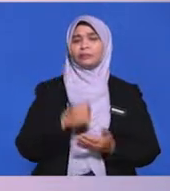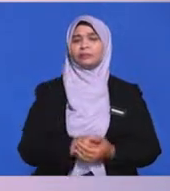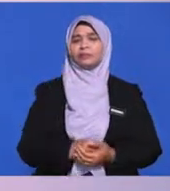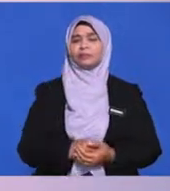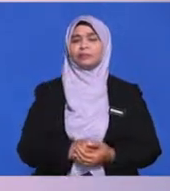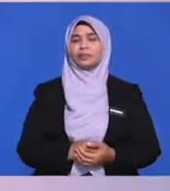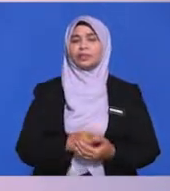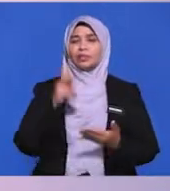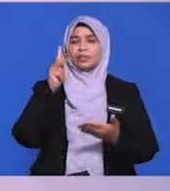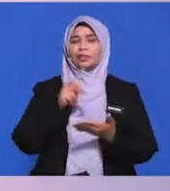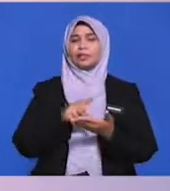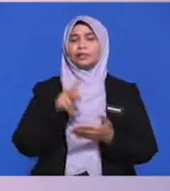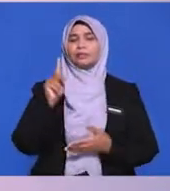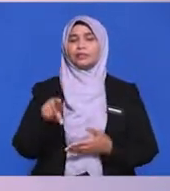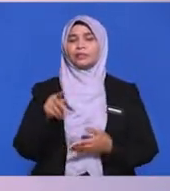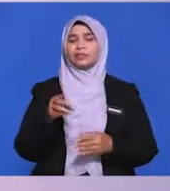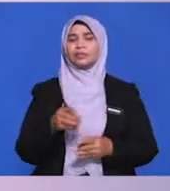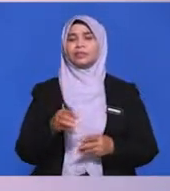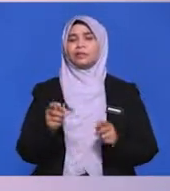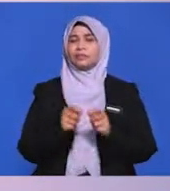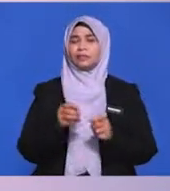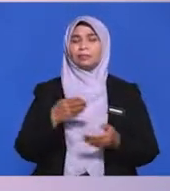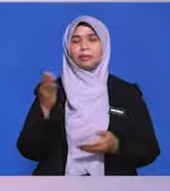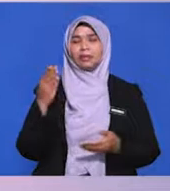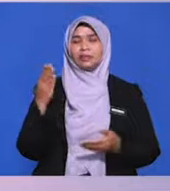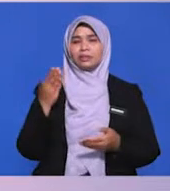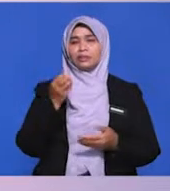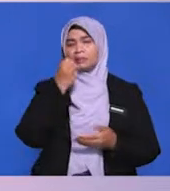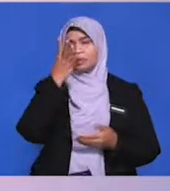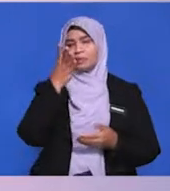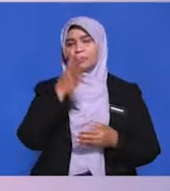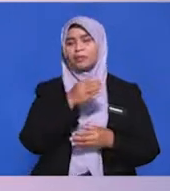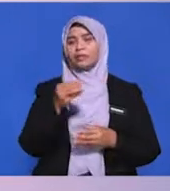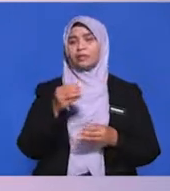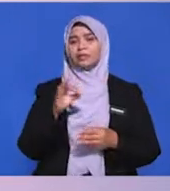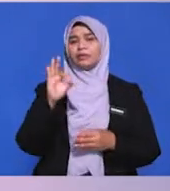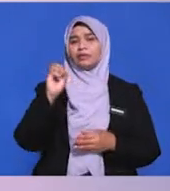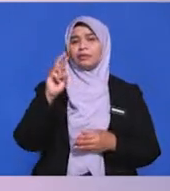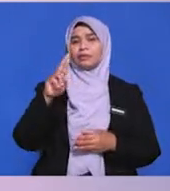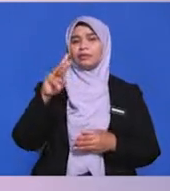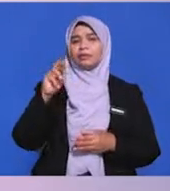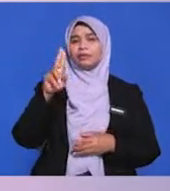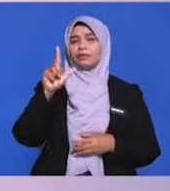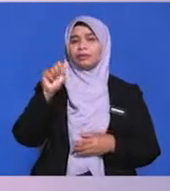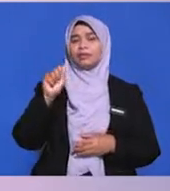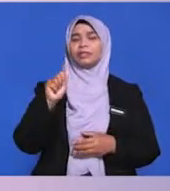kenal Pasti duduk seperti biasa maklumat formula yang bersesuaian